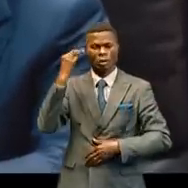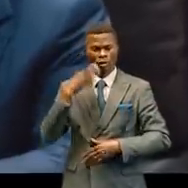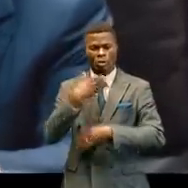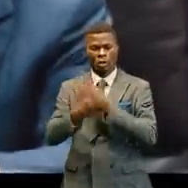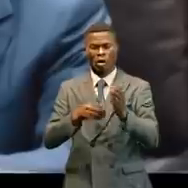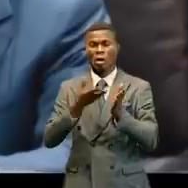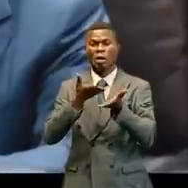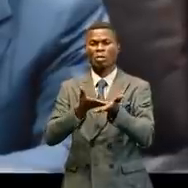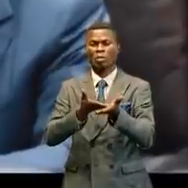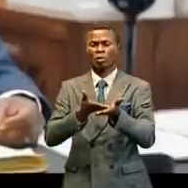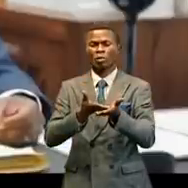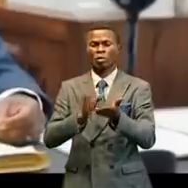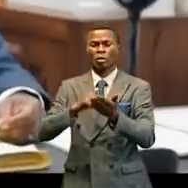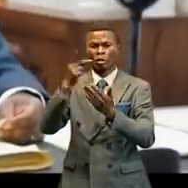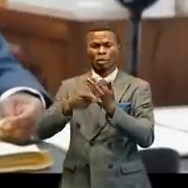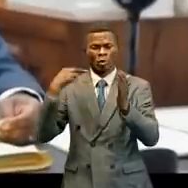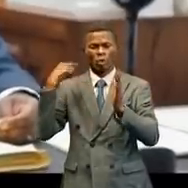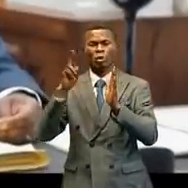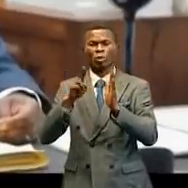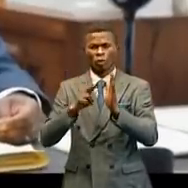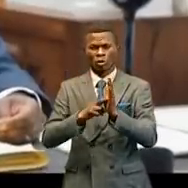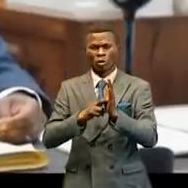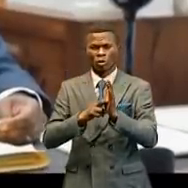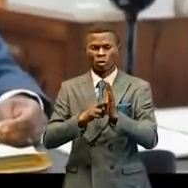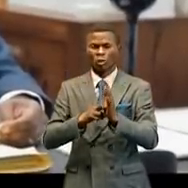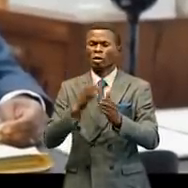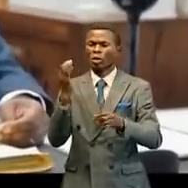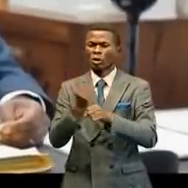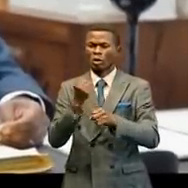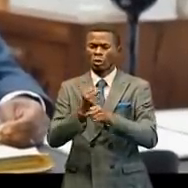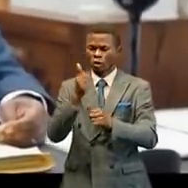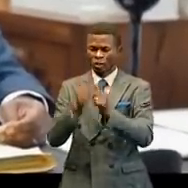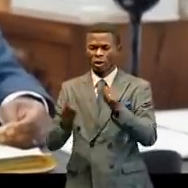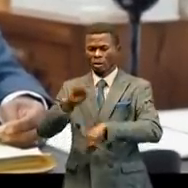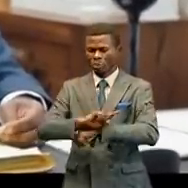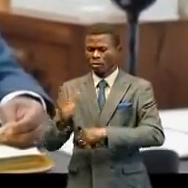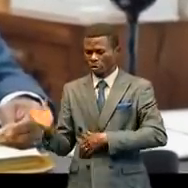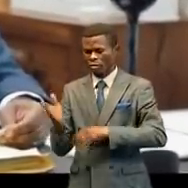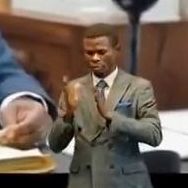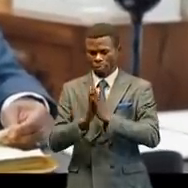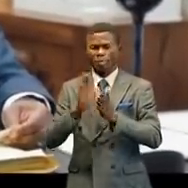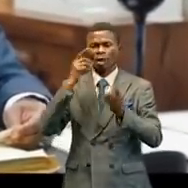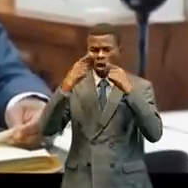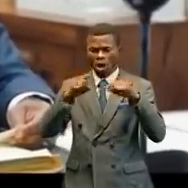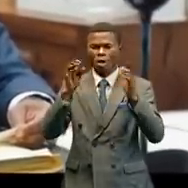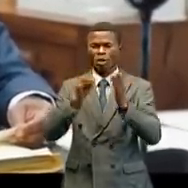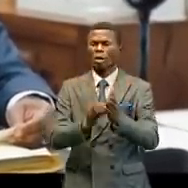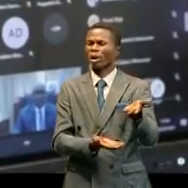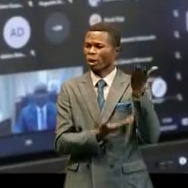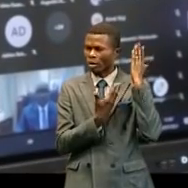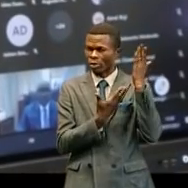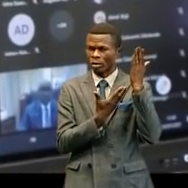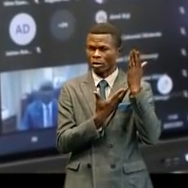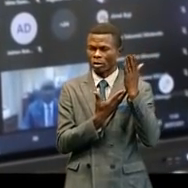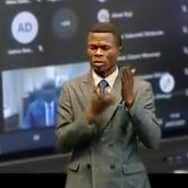faire preuve, à faire du programme du gouvernement leur bréviaire de chaque matin. Il leur a rappelé la nécessité de